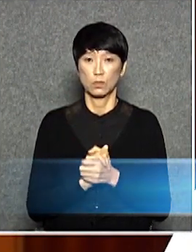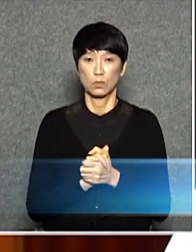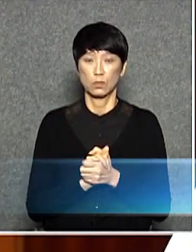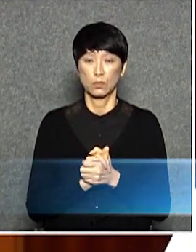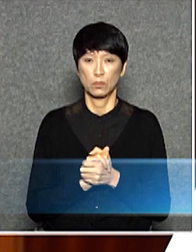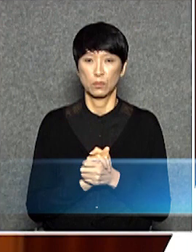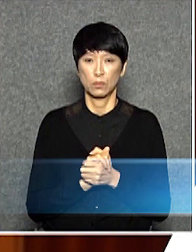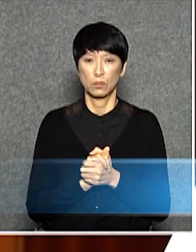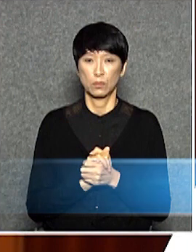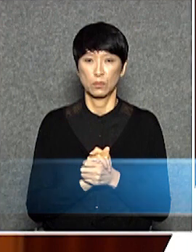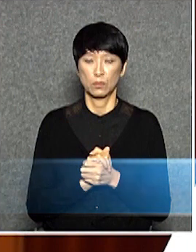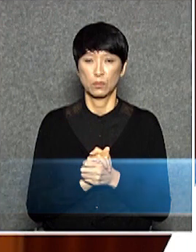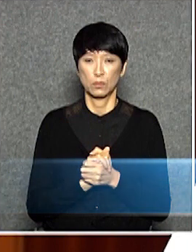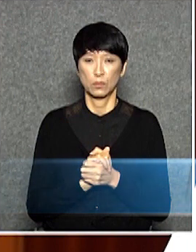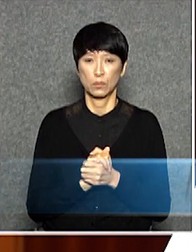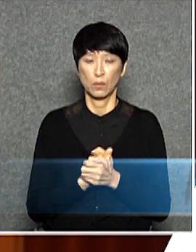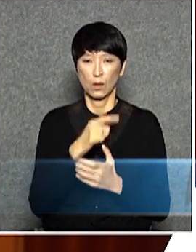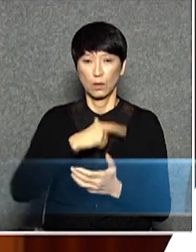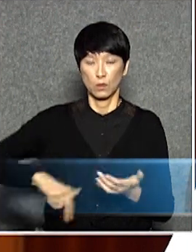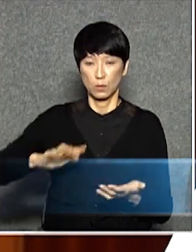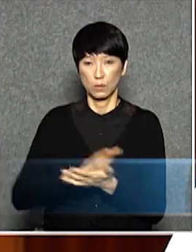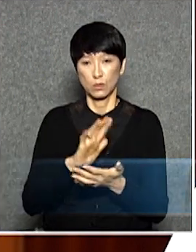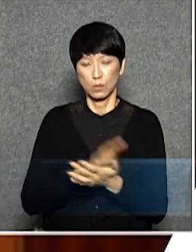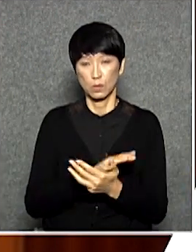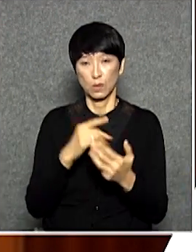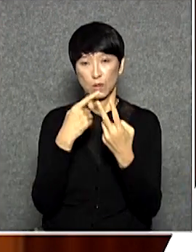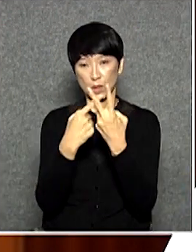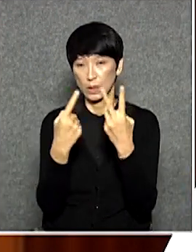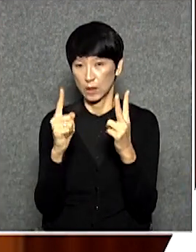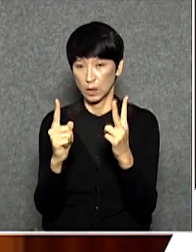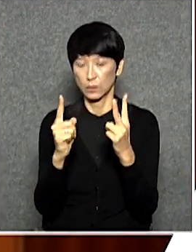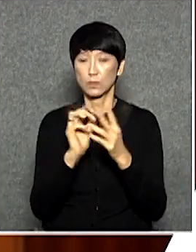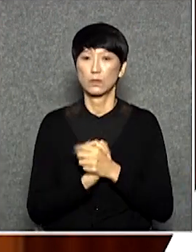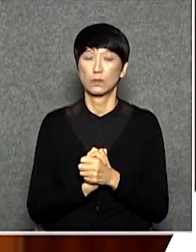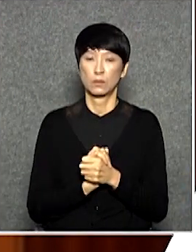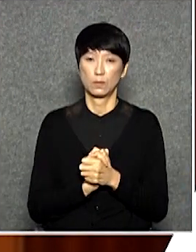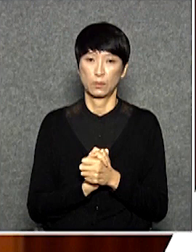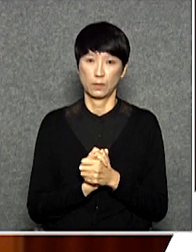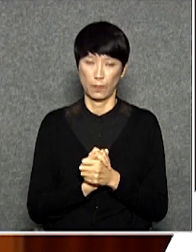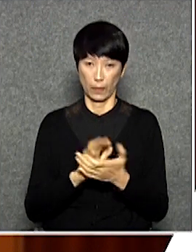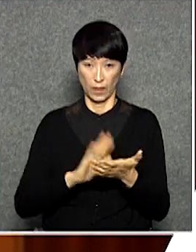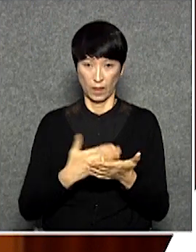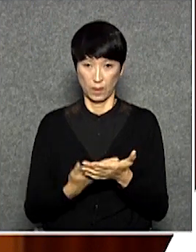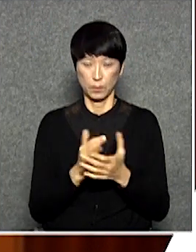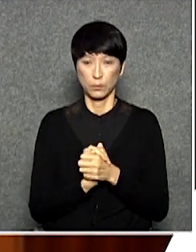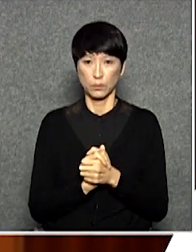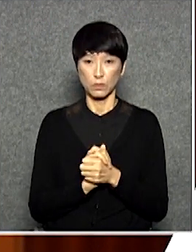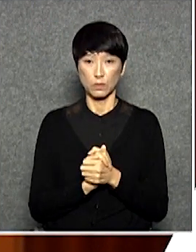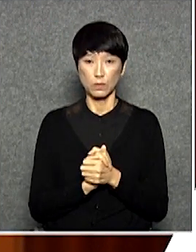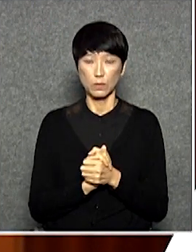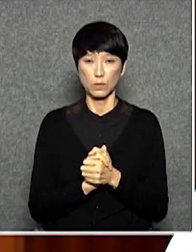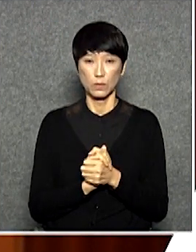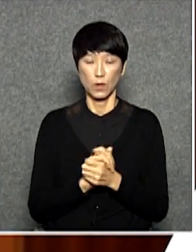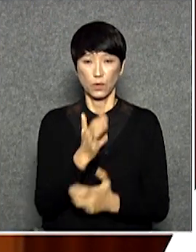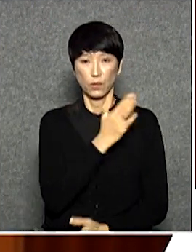做了所謂的資深議員有21年的時間，但不過呢就我從未主持過任何的